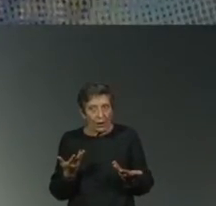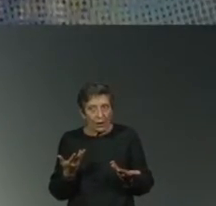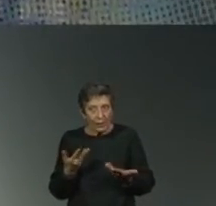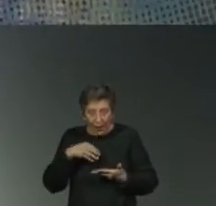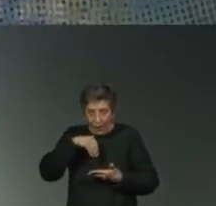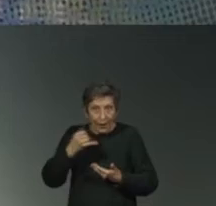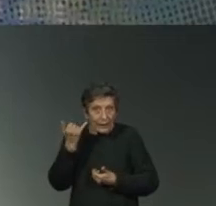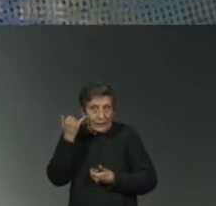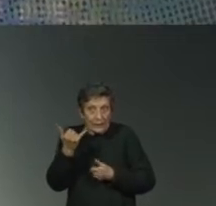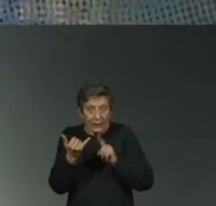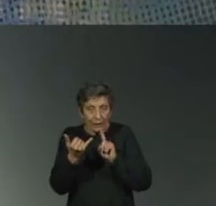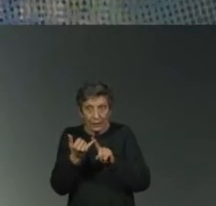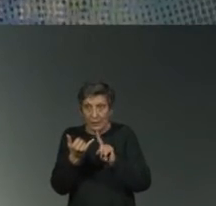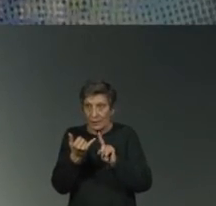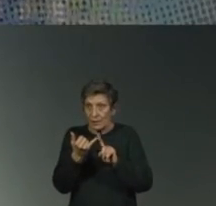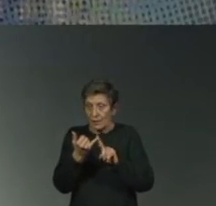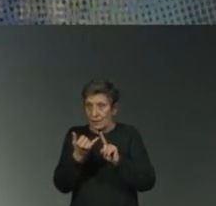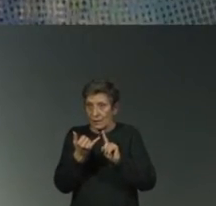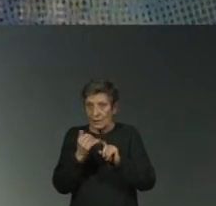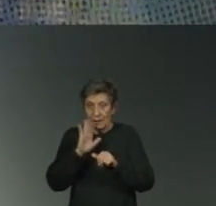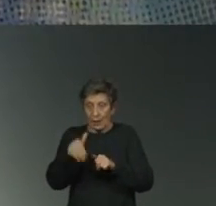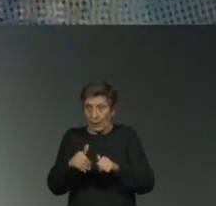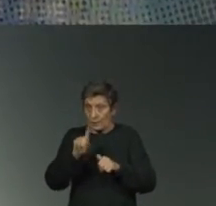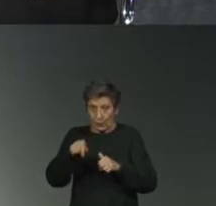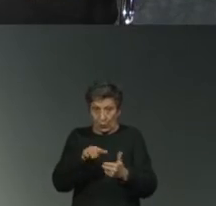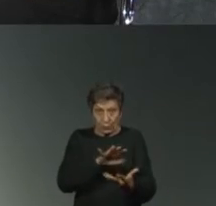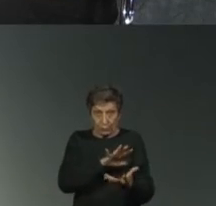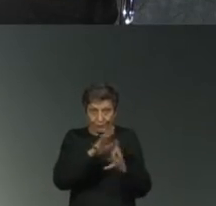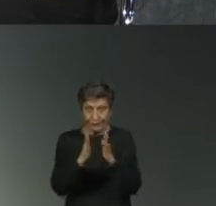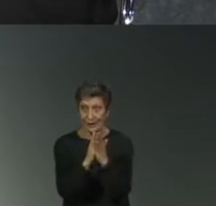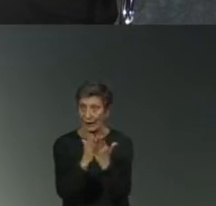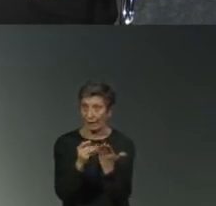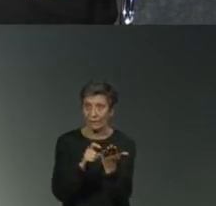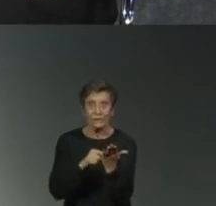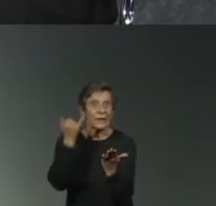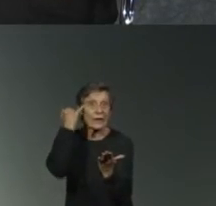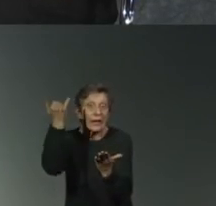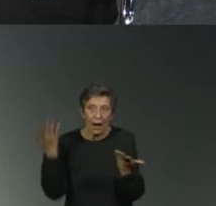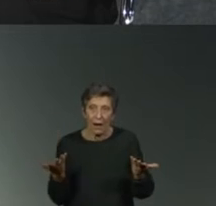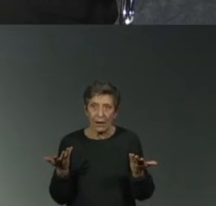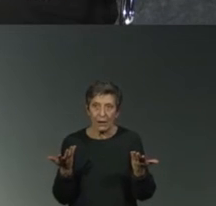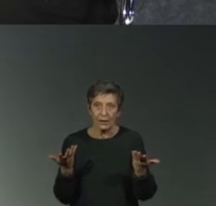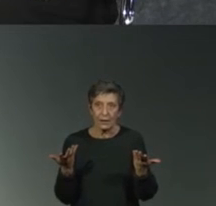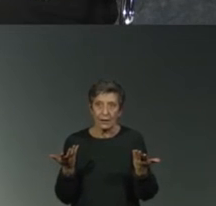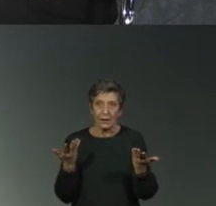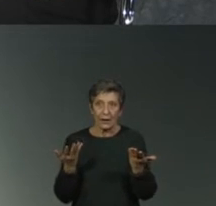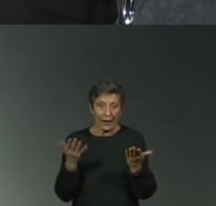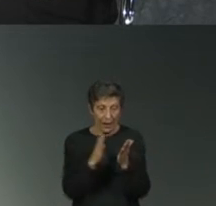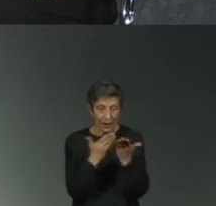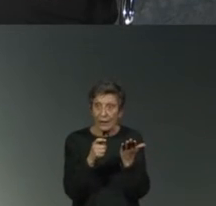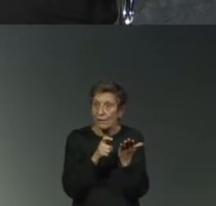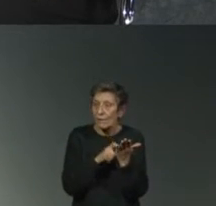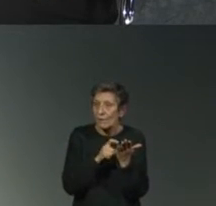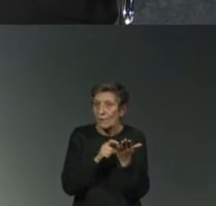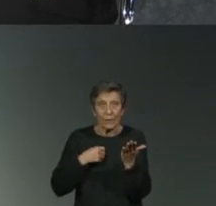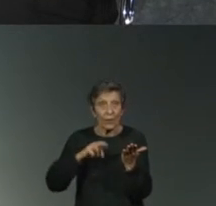naisse de la façon idéale un livre et qu'il puisse avoir sur le lecteur l'impact